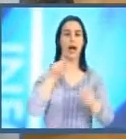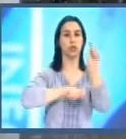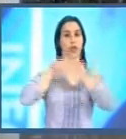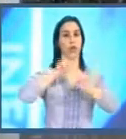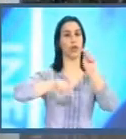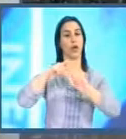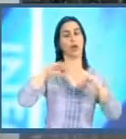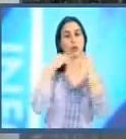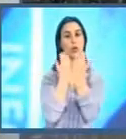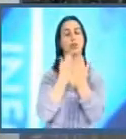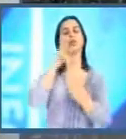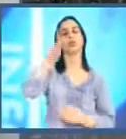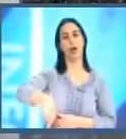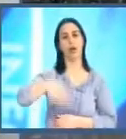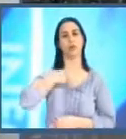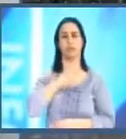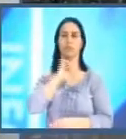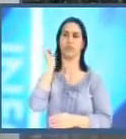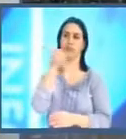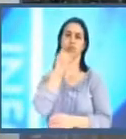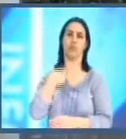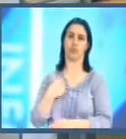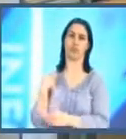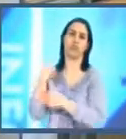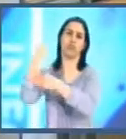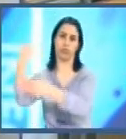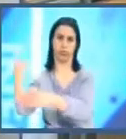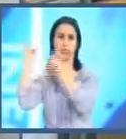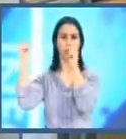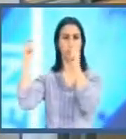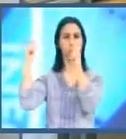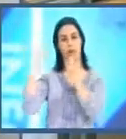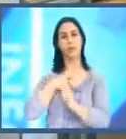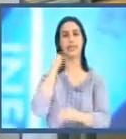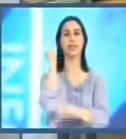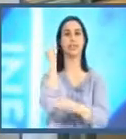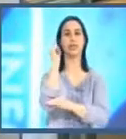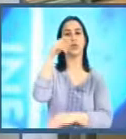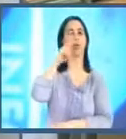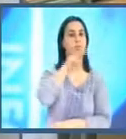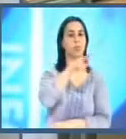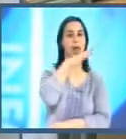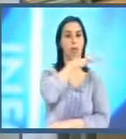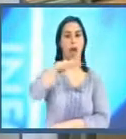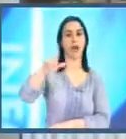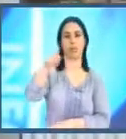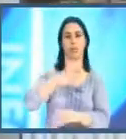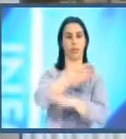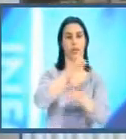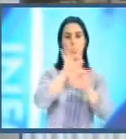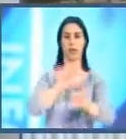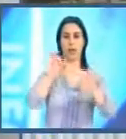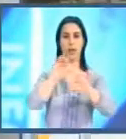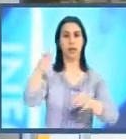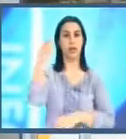secundària també han recolzat la protesta i, com és el cas de l'Institut Miramar, els alumnes no han anat al centre. El sector de l'alumnat ha tingut